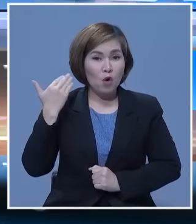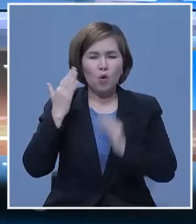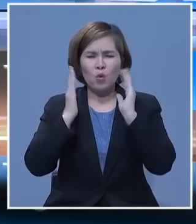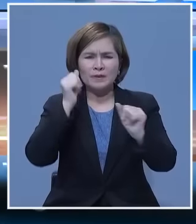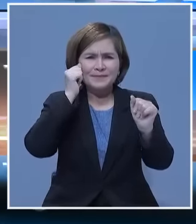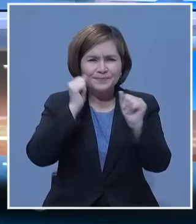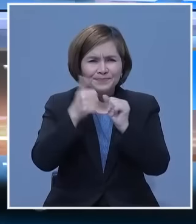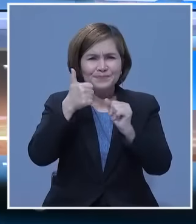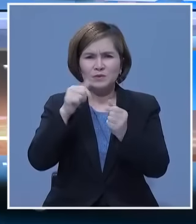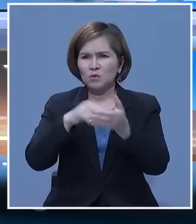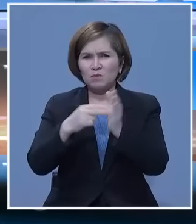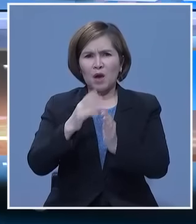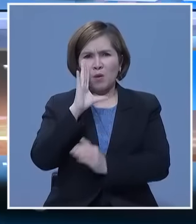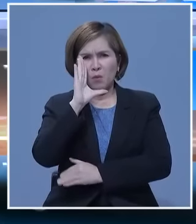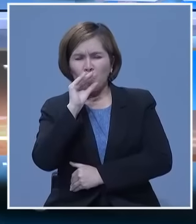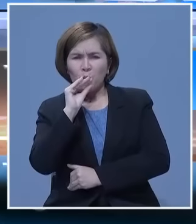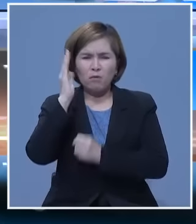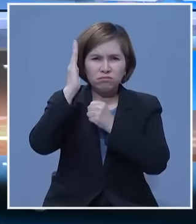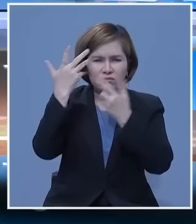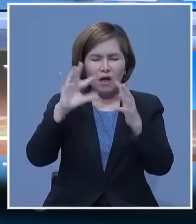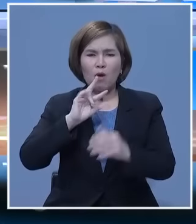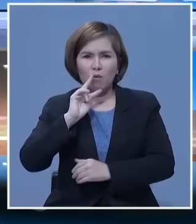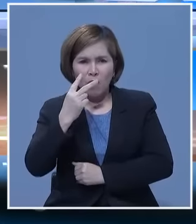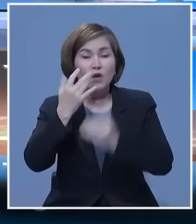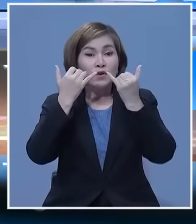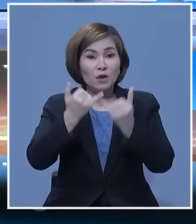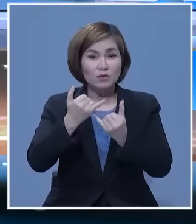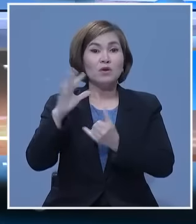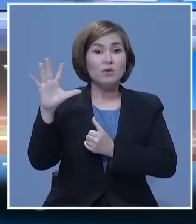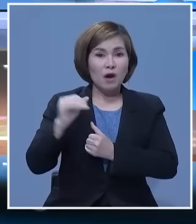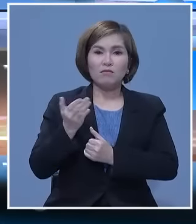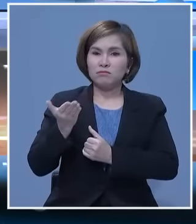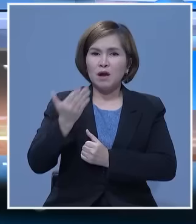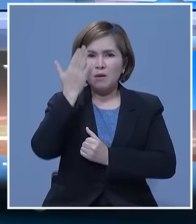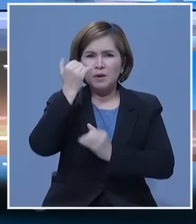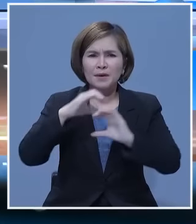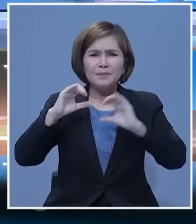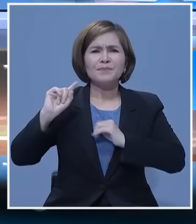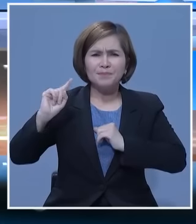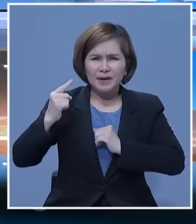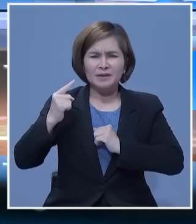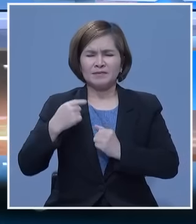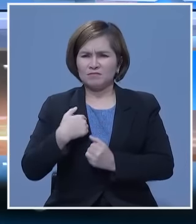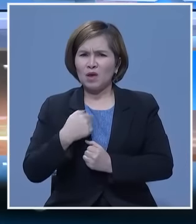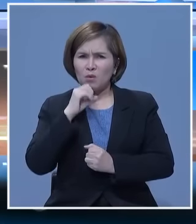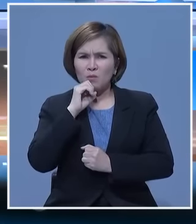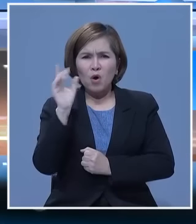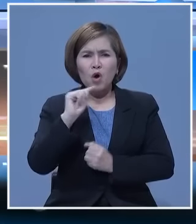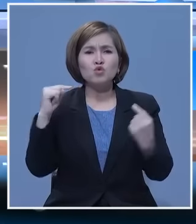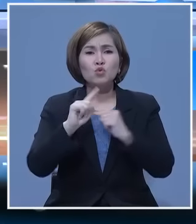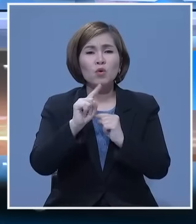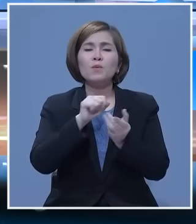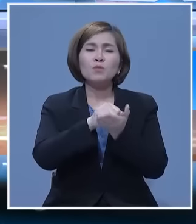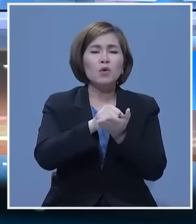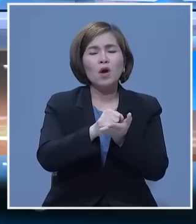ลืมเลยนะค่ะคือไม่ลืมเรือนเลยสุดท้ายเนี่ยการกลับมาของคุณวุฒสายเกื้อก็กลายเป็นว่าถูกถามอีกครั้งว่าเอาไหนบอกว่าจะไปเป็นเด็ก